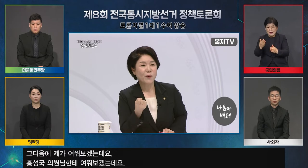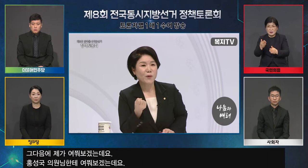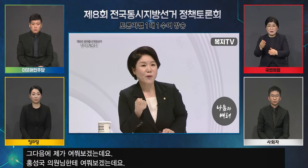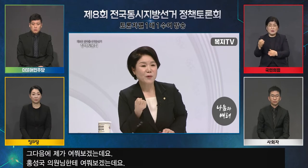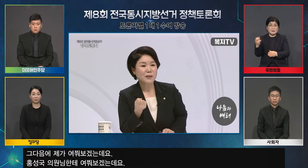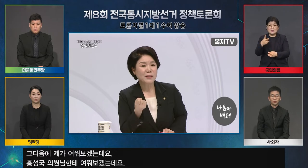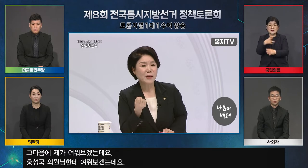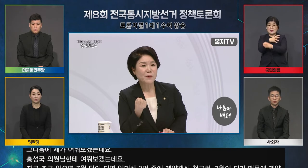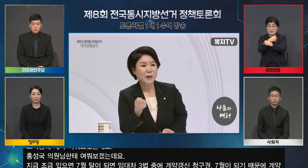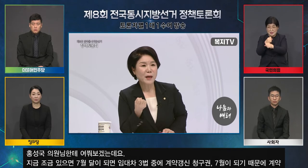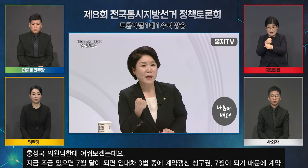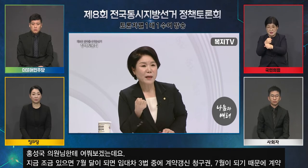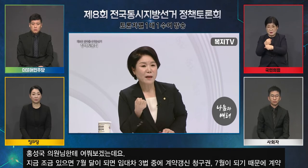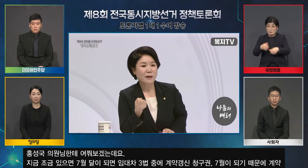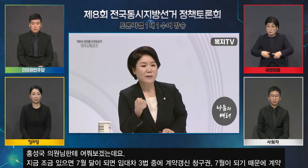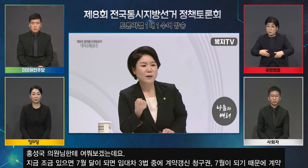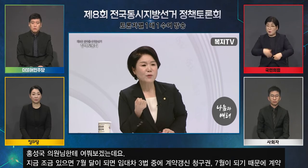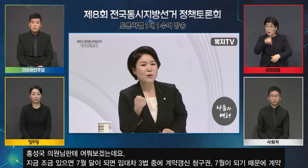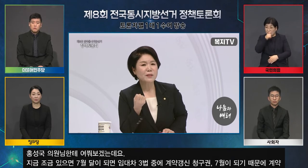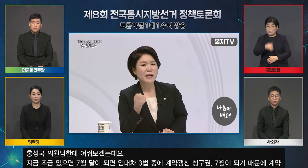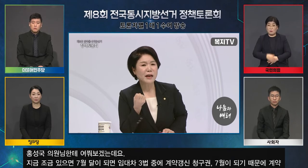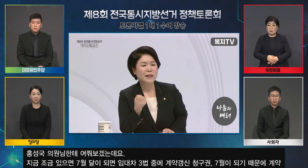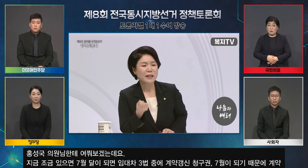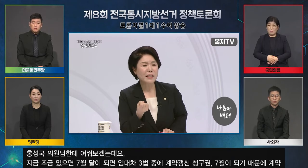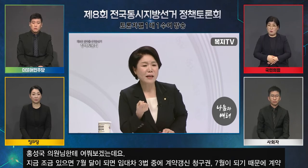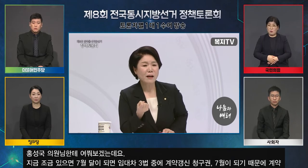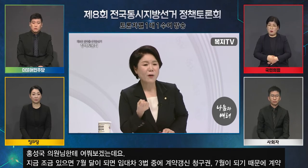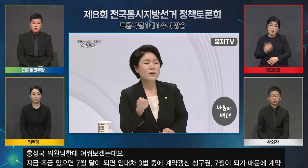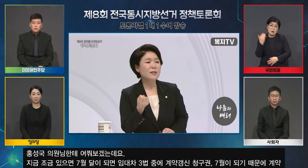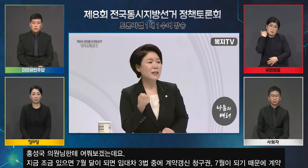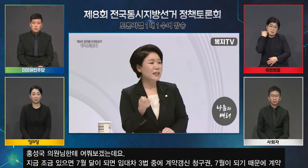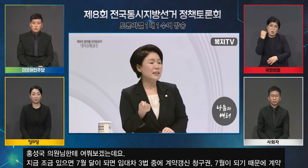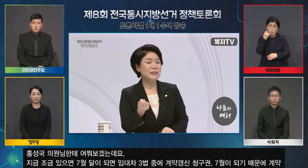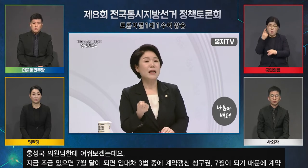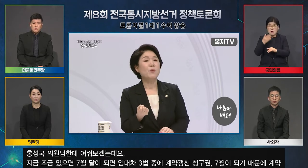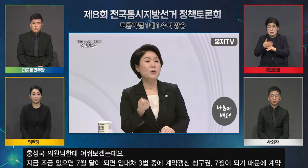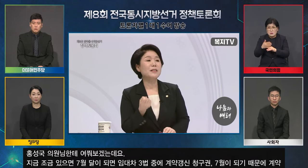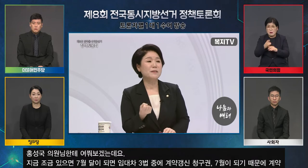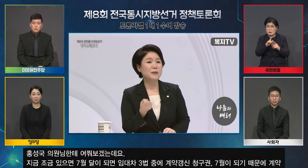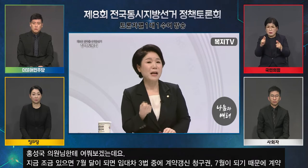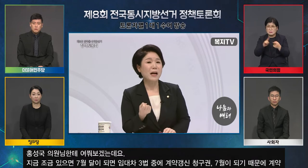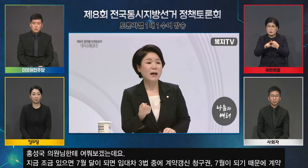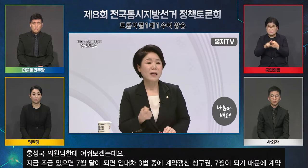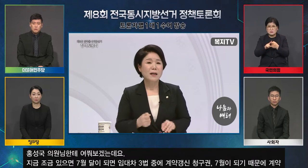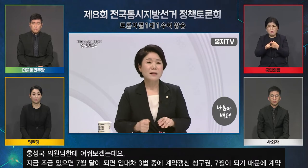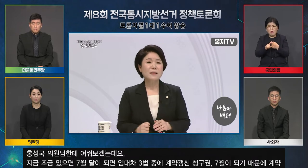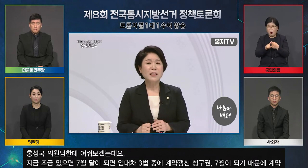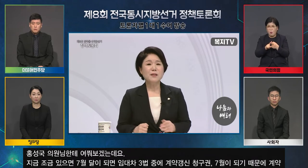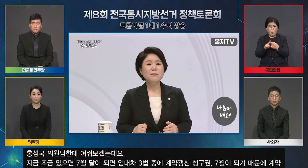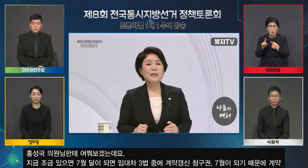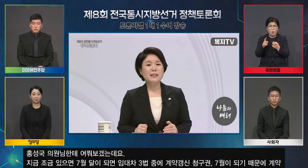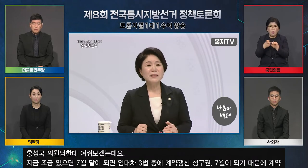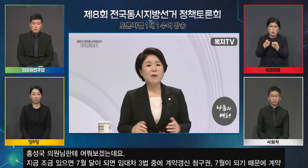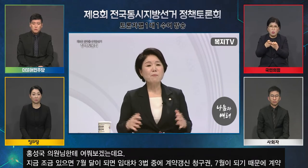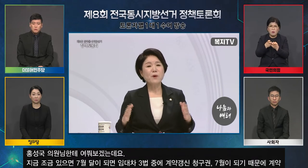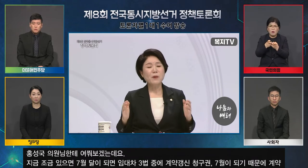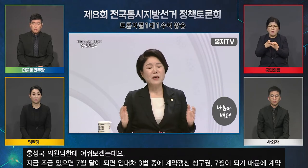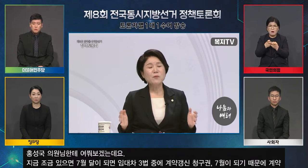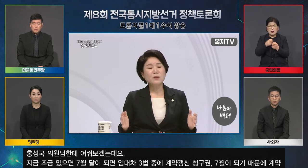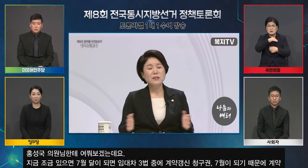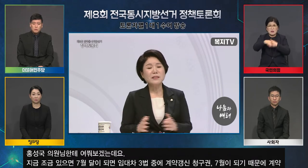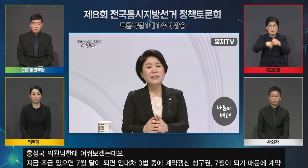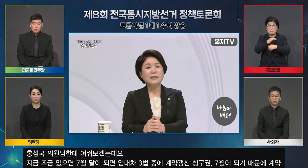해야 되고 그렇기 때문에 전월세란이 어떻게 튈지를 잘 모르겠습니다. 그런데 임대차